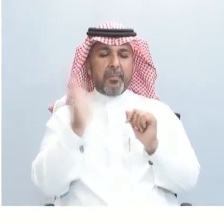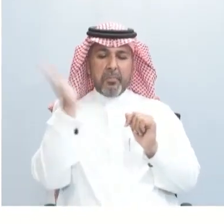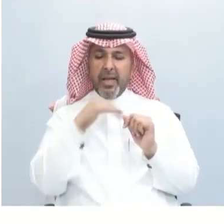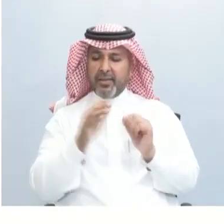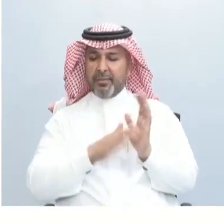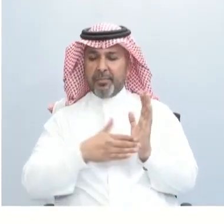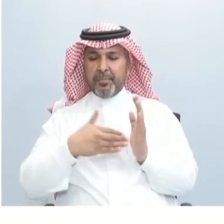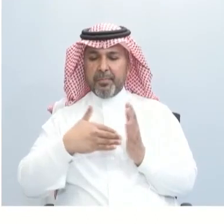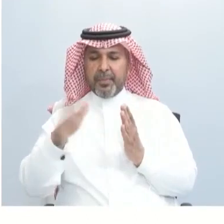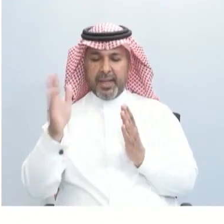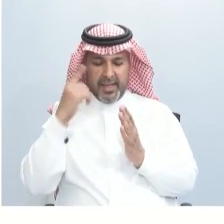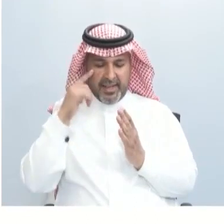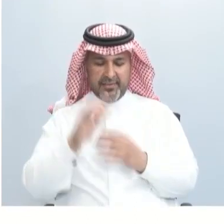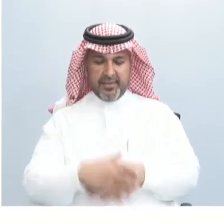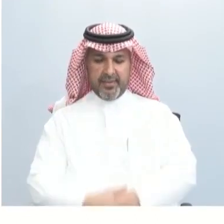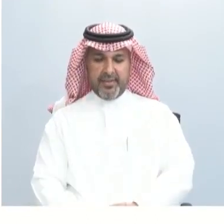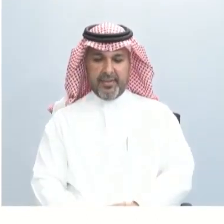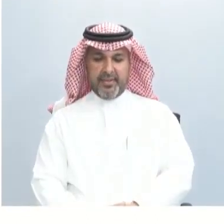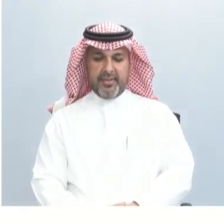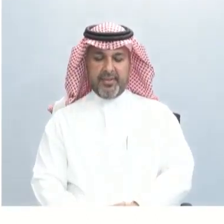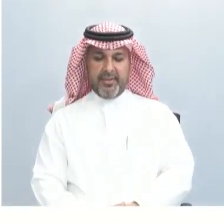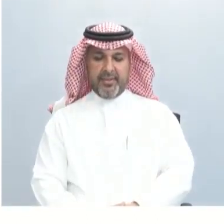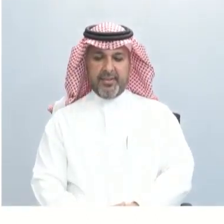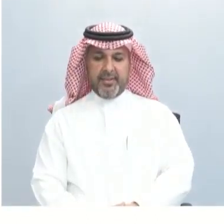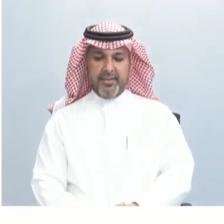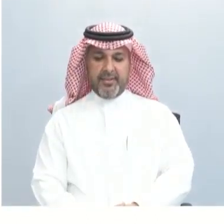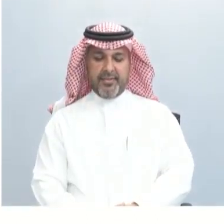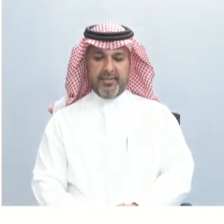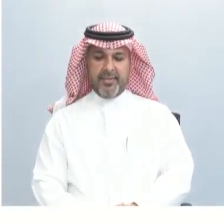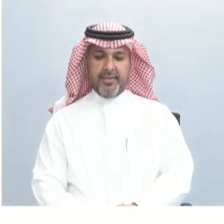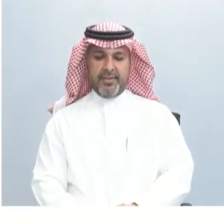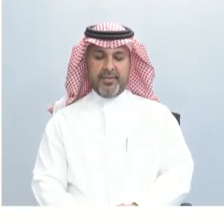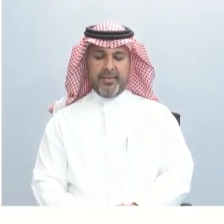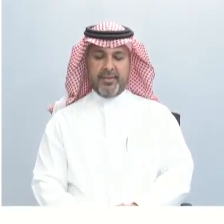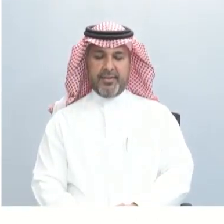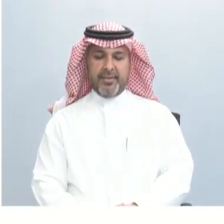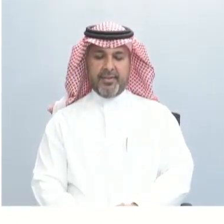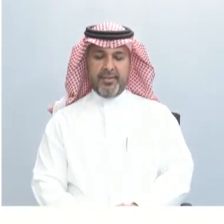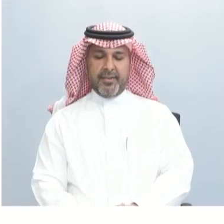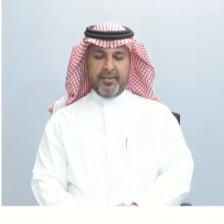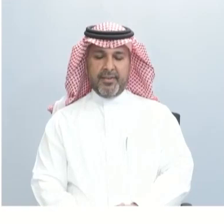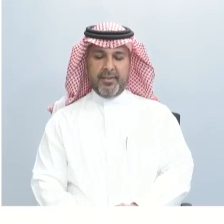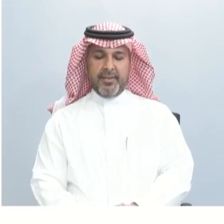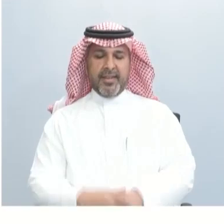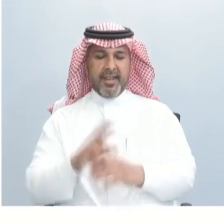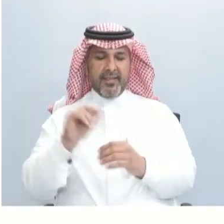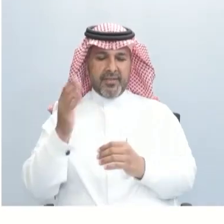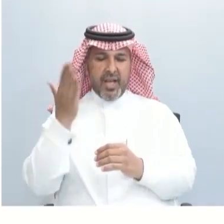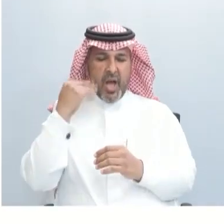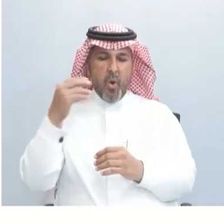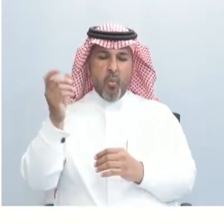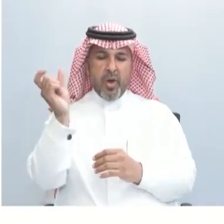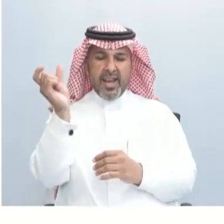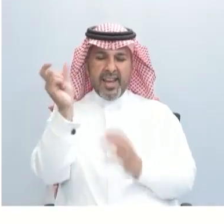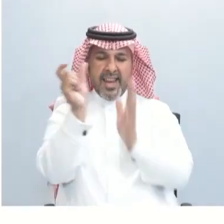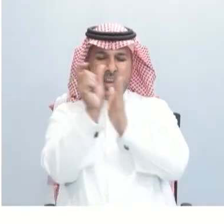واحده الثالث لاختيار جائزتين نفس اللي هو نظريه ذات الحدين في نظريه